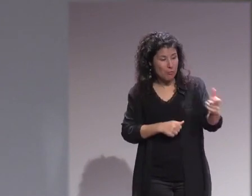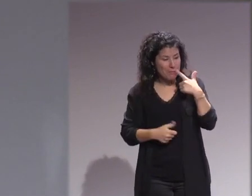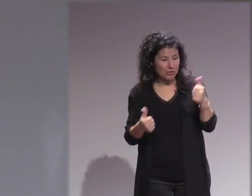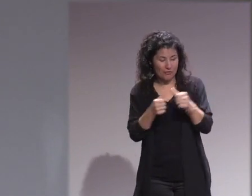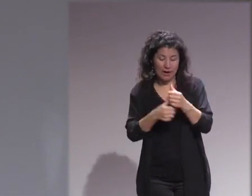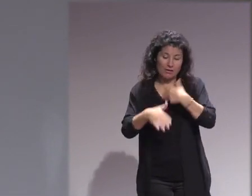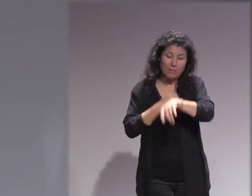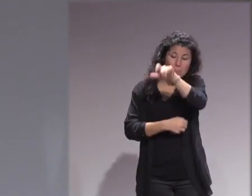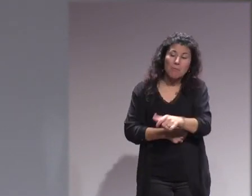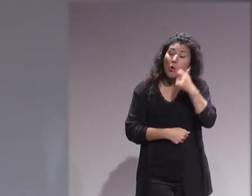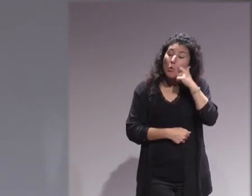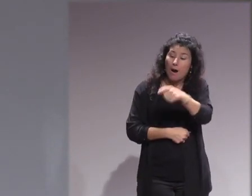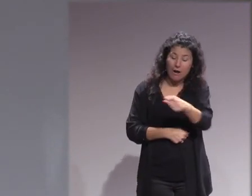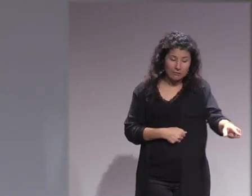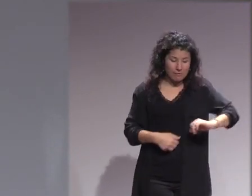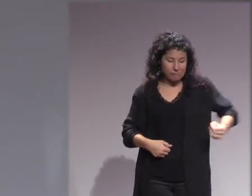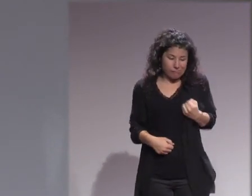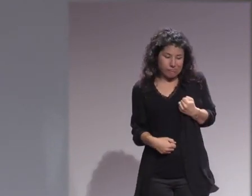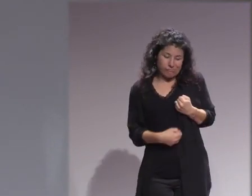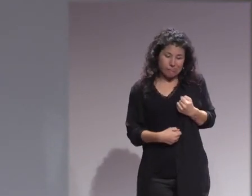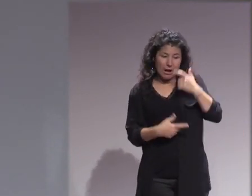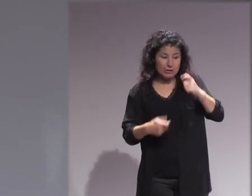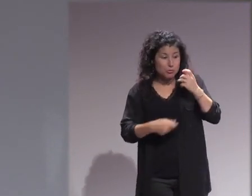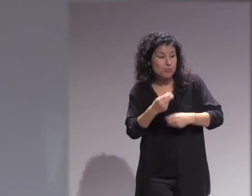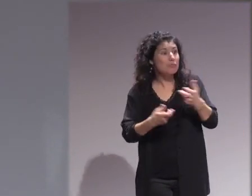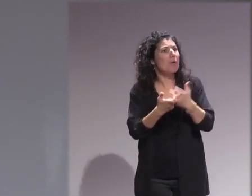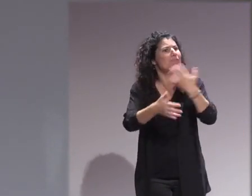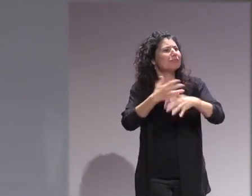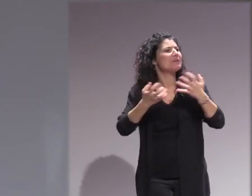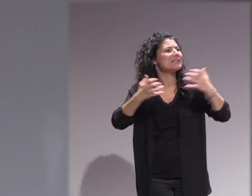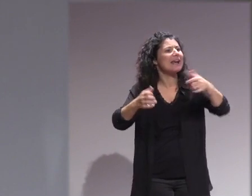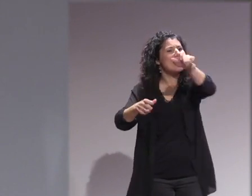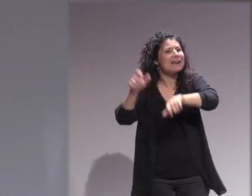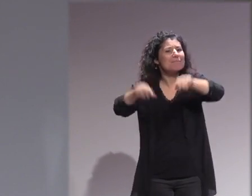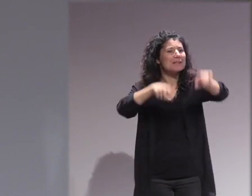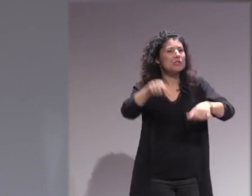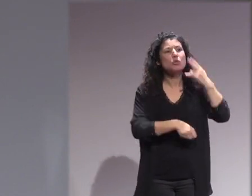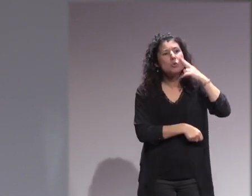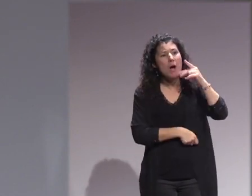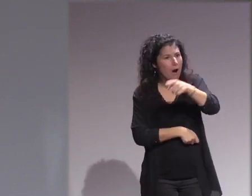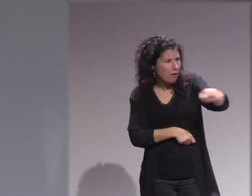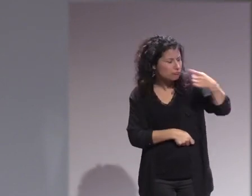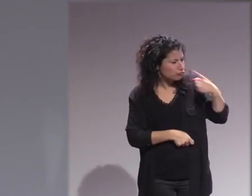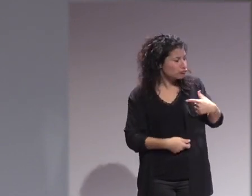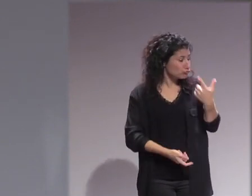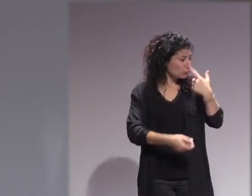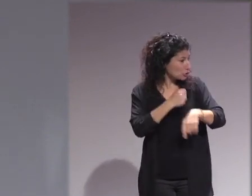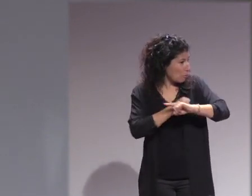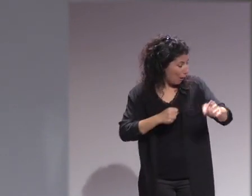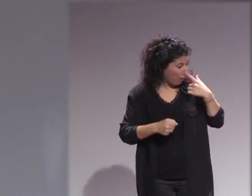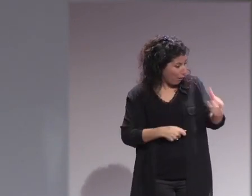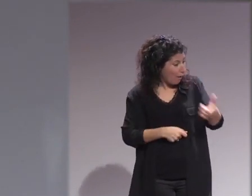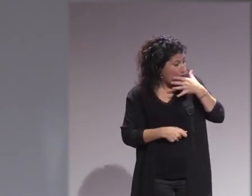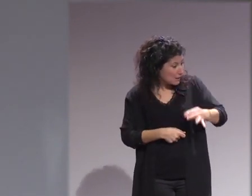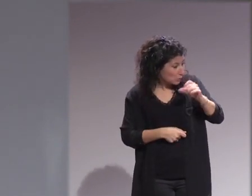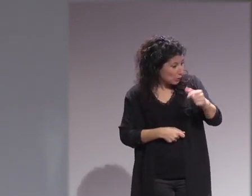êtes à l'aise quand il y a des personnes noires dans la salle? Et si ce n'est pas le cas, pourquoi est-ce que vous voulez adopter un enfant noir? Est-ce que vous pensez que vous êtes la